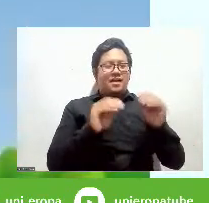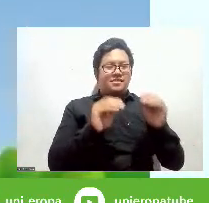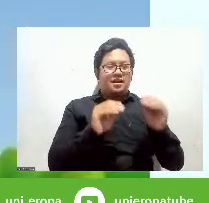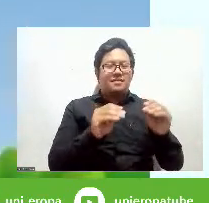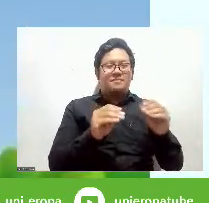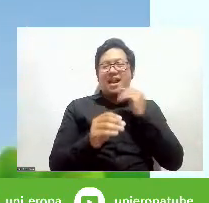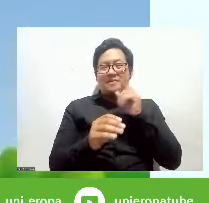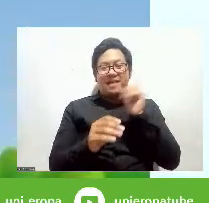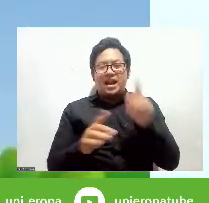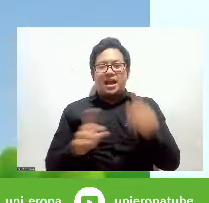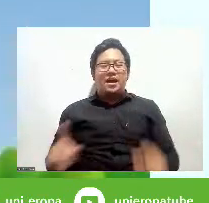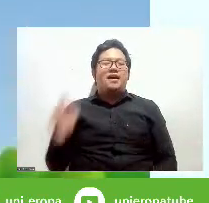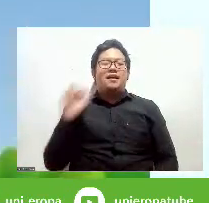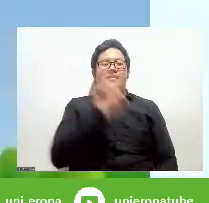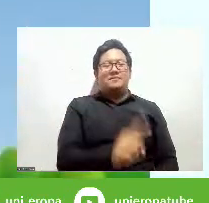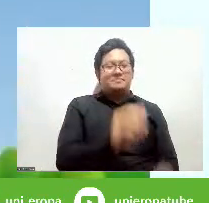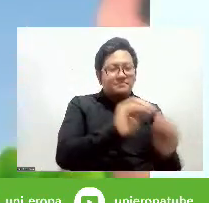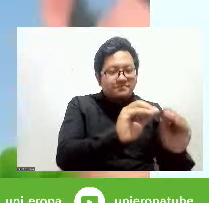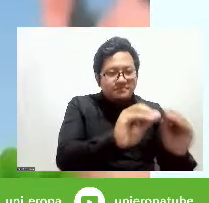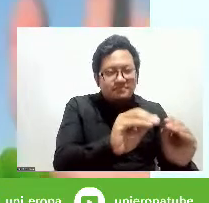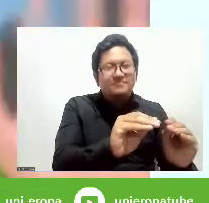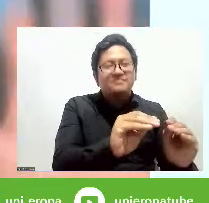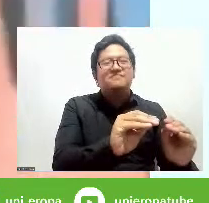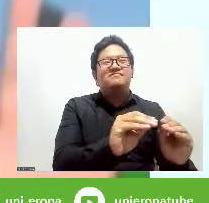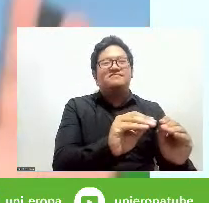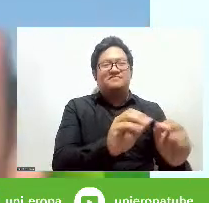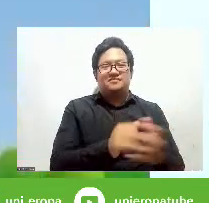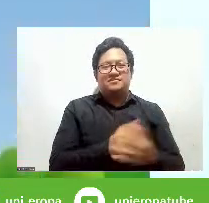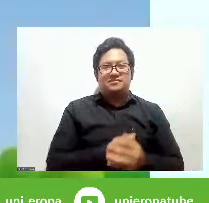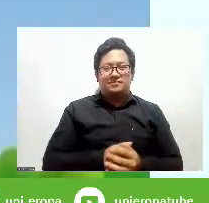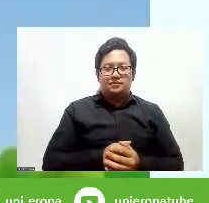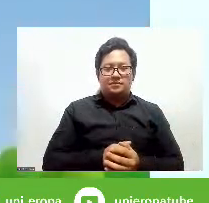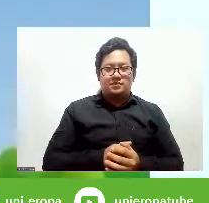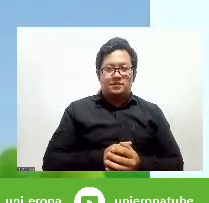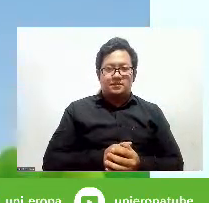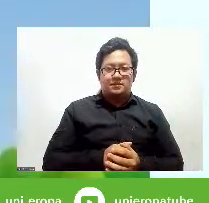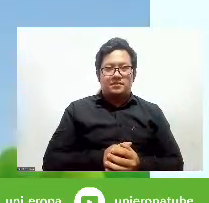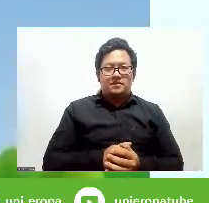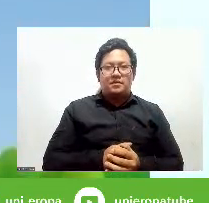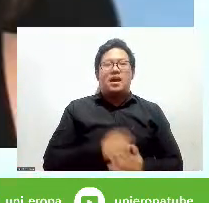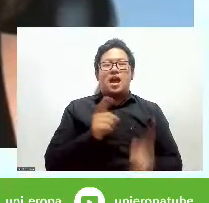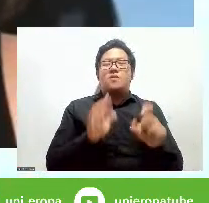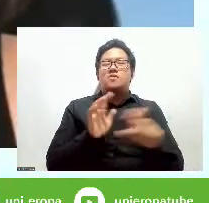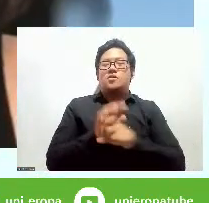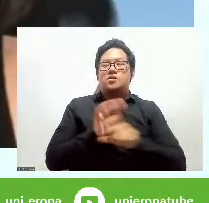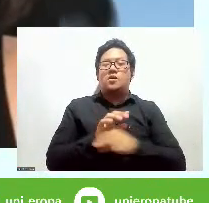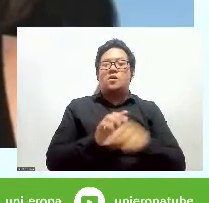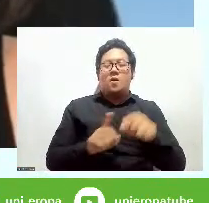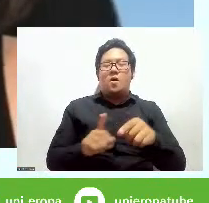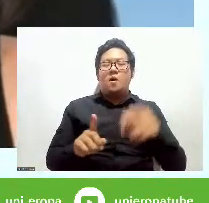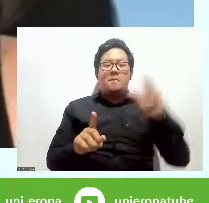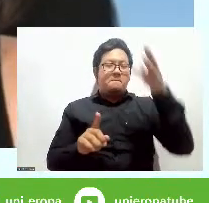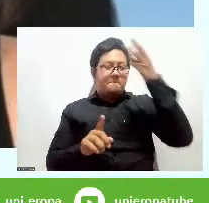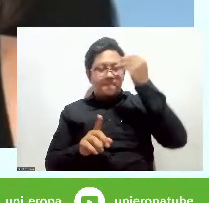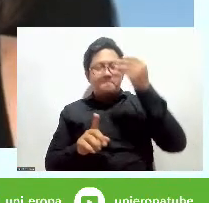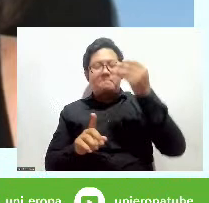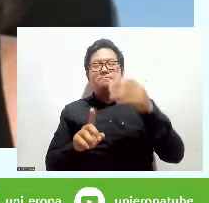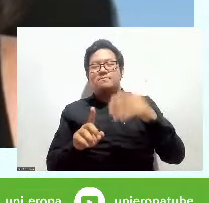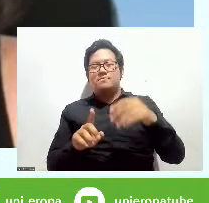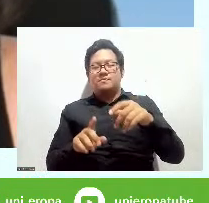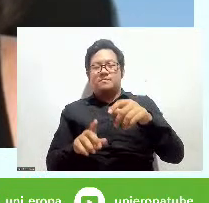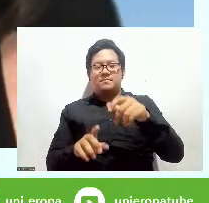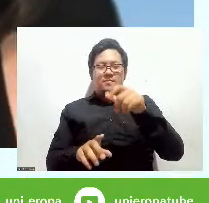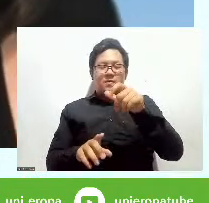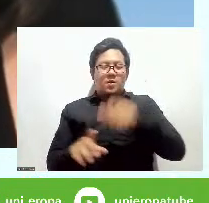Kalau kebersihan nah perusahaan swasta Yaudah orang-orang yang memang mengerti dan bisa mempresentasikan secara